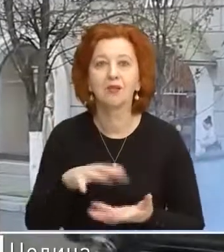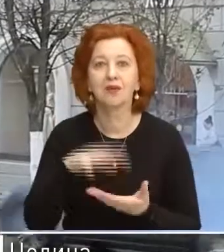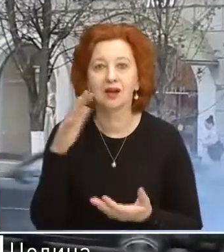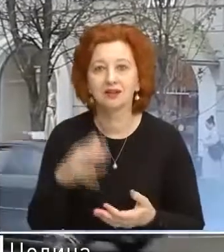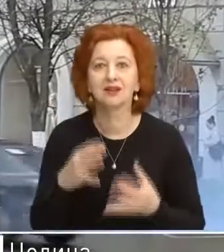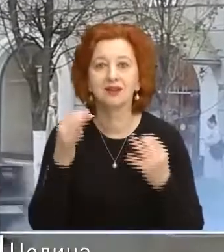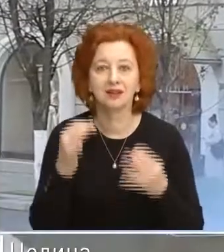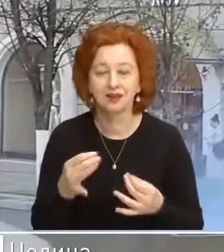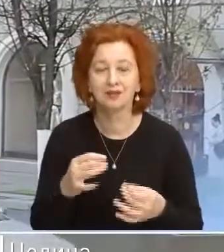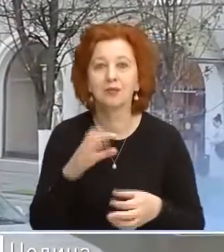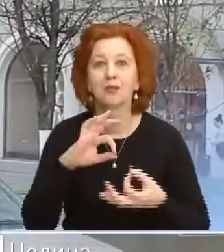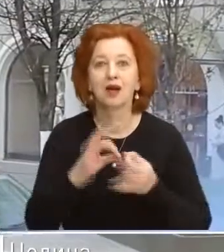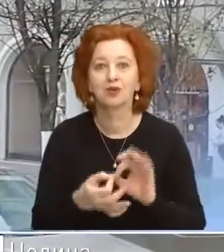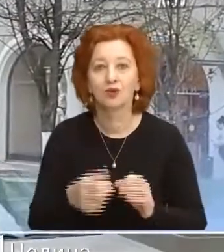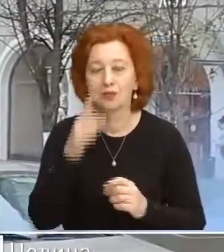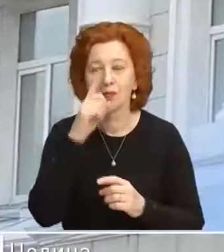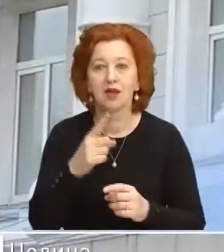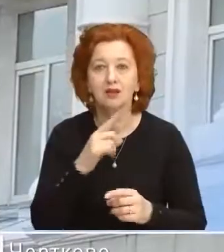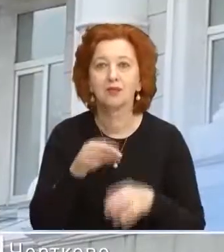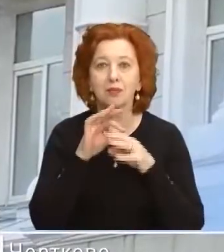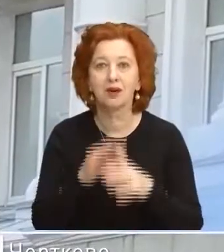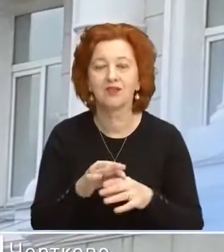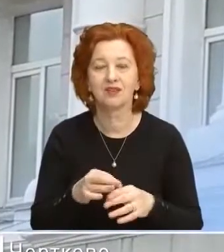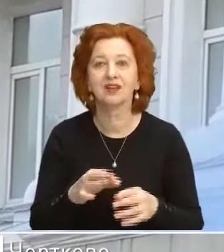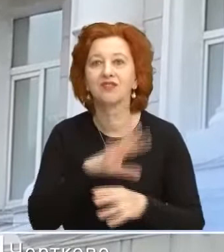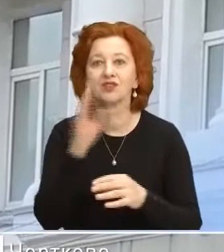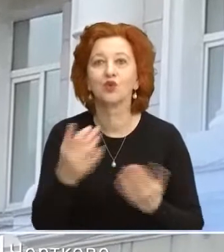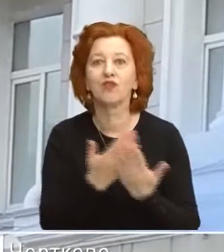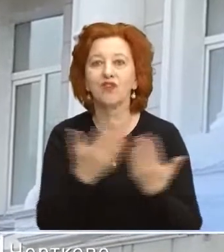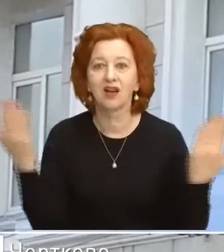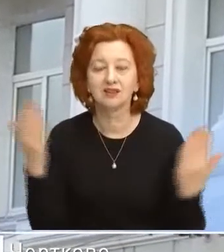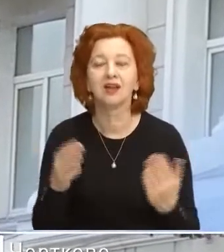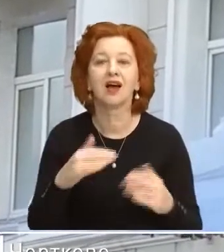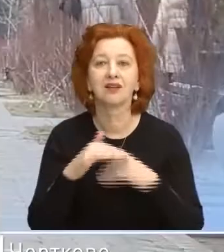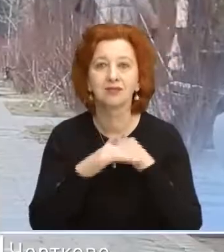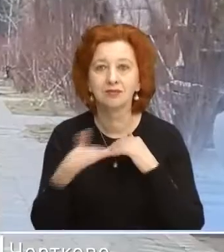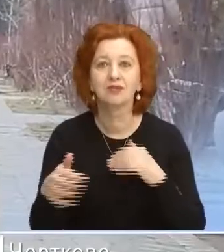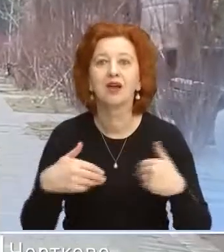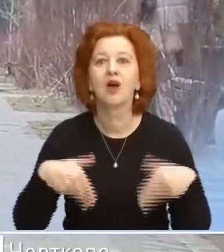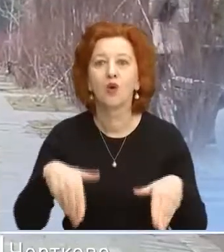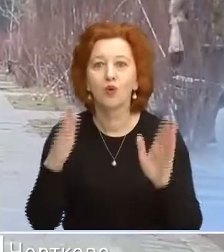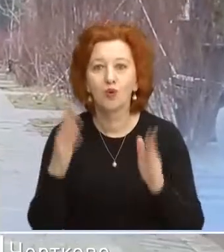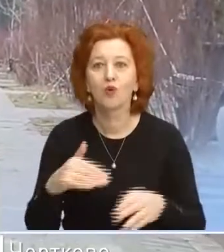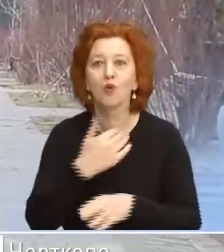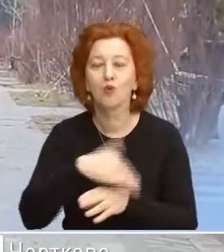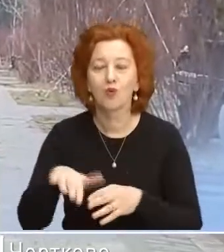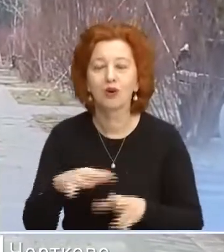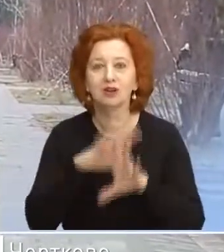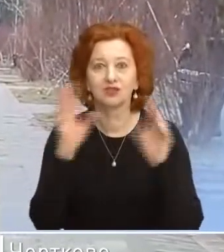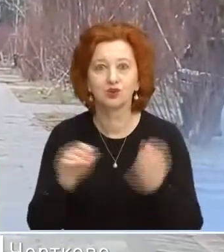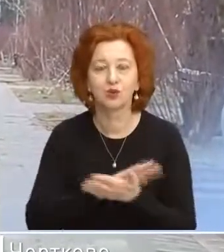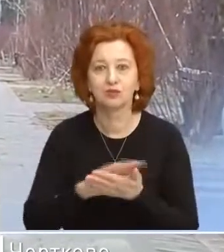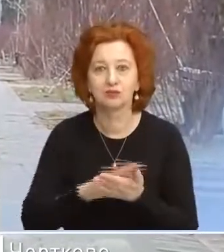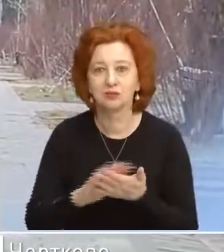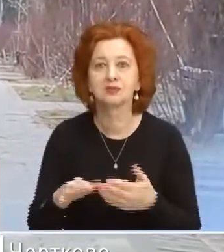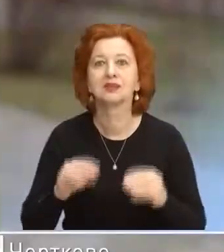мая. Во время месячника чистоты планируют привести в порядок фасады зданий, водосточные трубы, витрины, входные группы, убрать мусор, очистить газоны